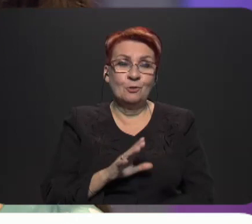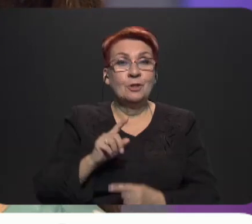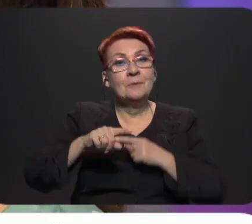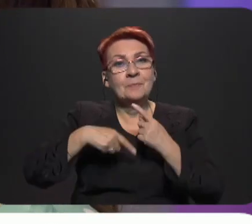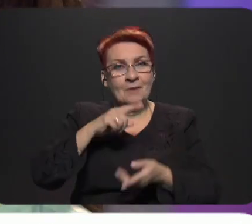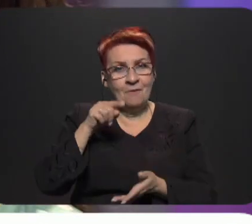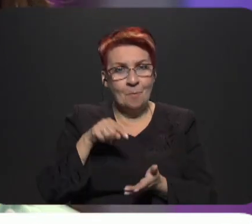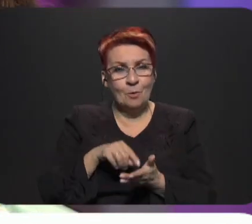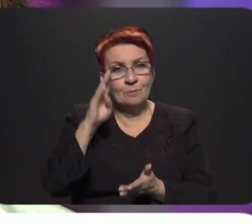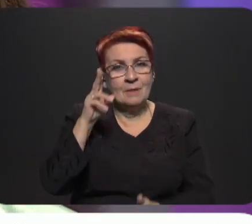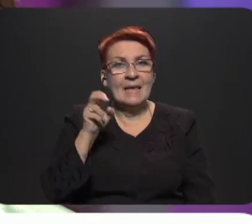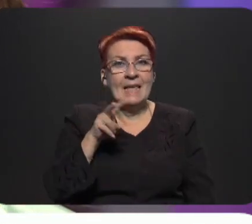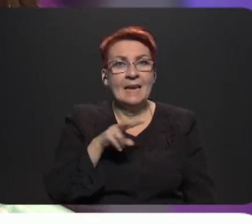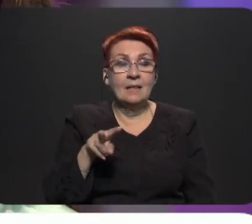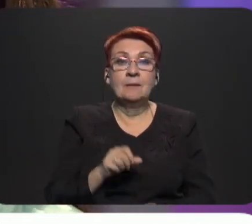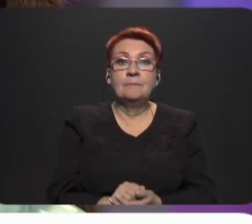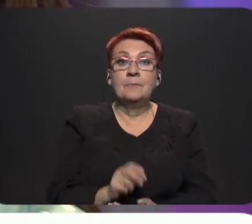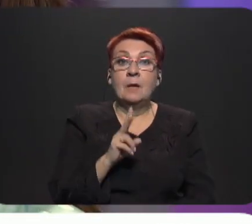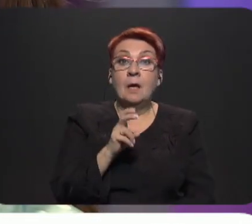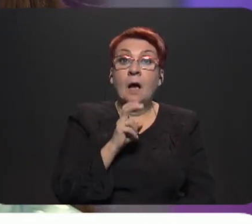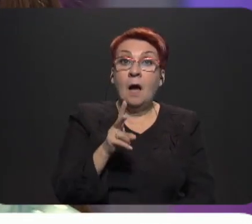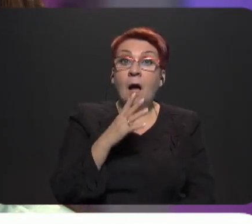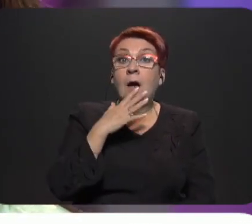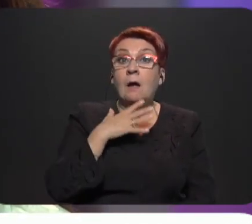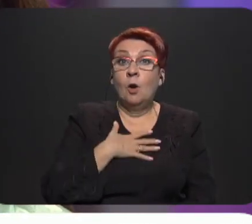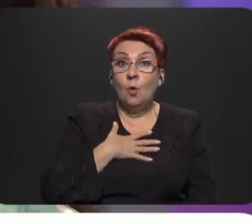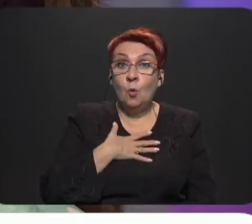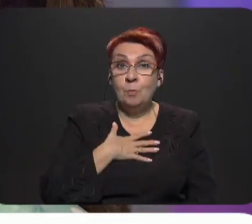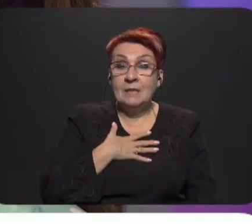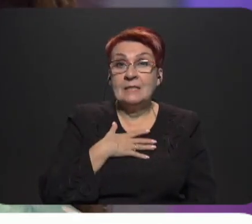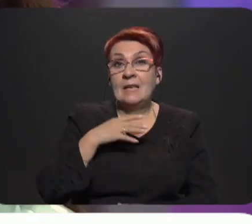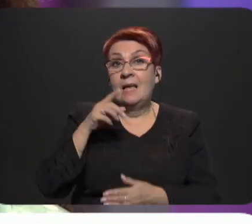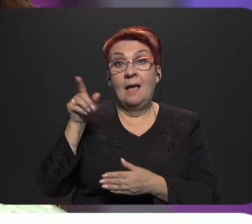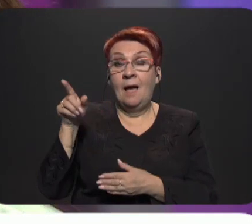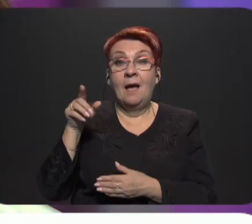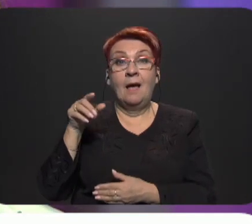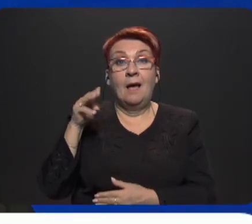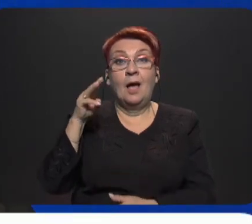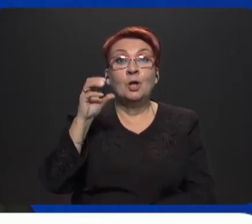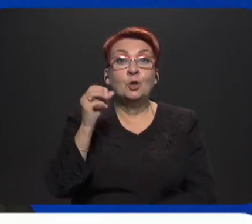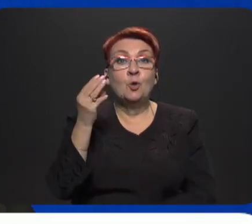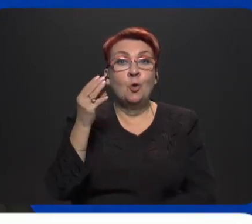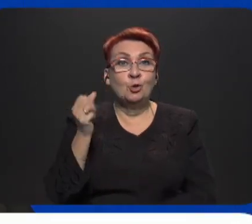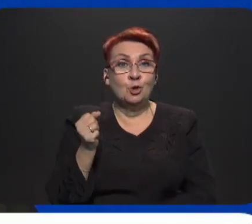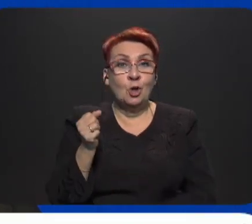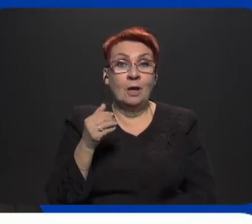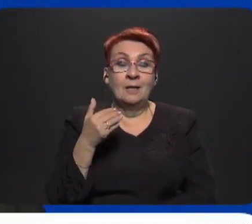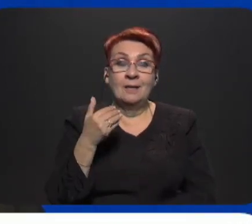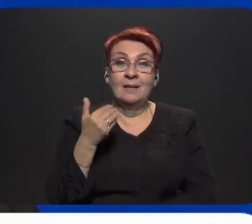Кирилла. Добрый вечер. Подскажите, как любить неверующую тещу? Живем вместе. Спасибо. Как любить? Ну как